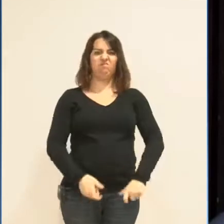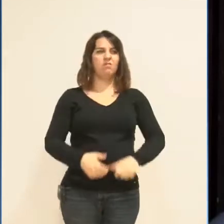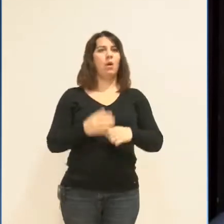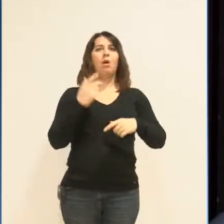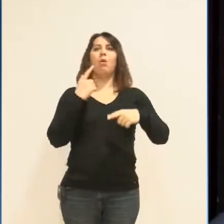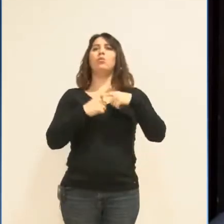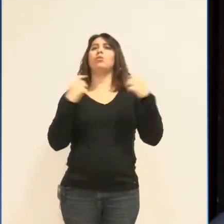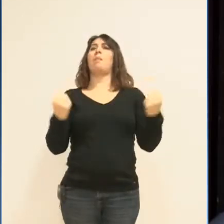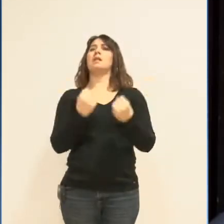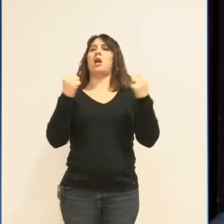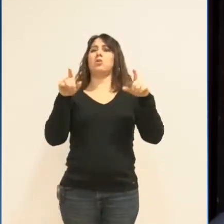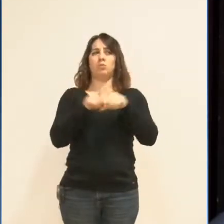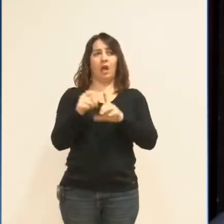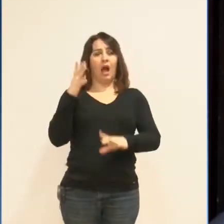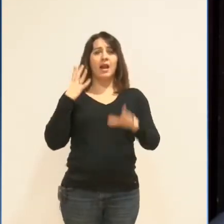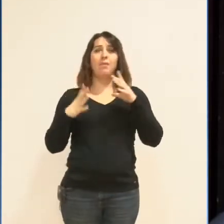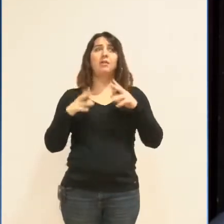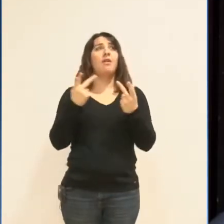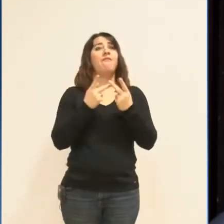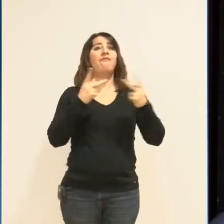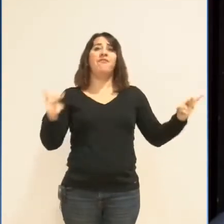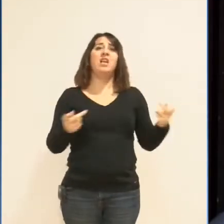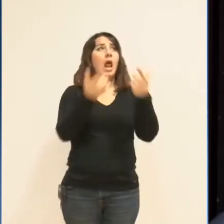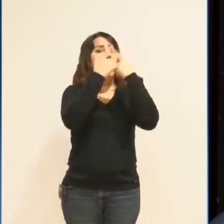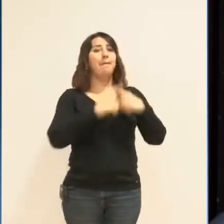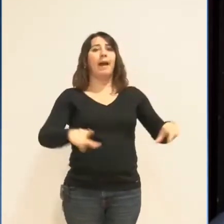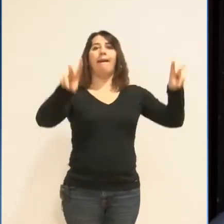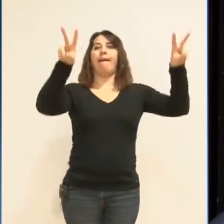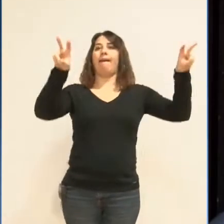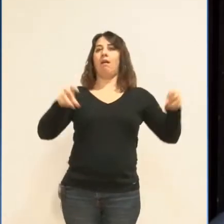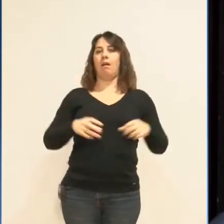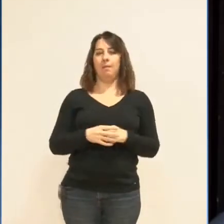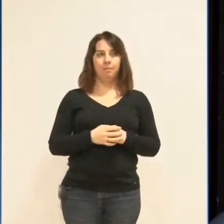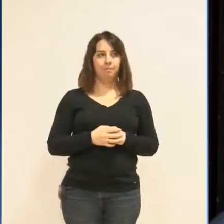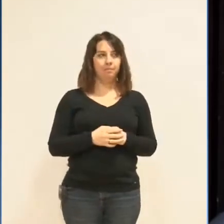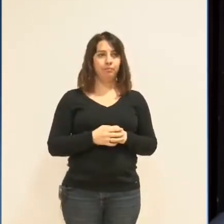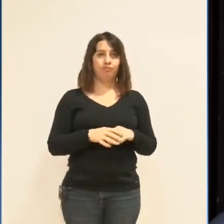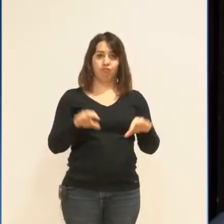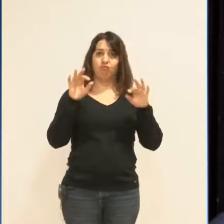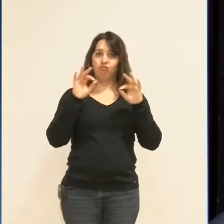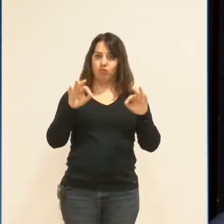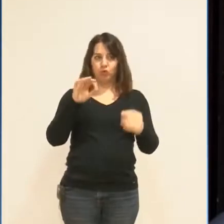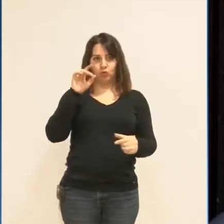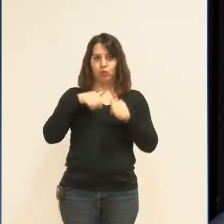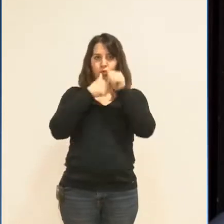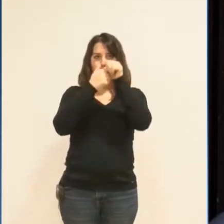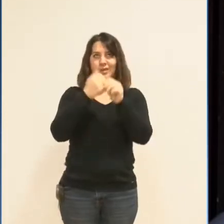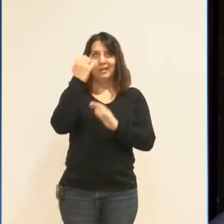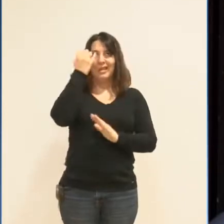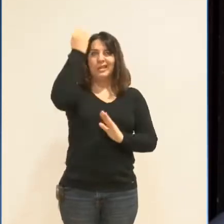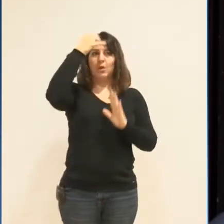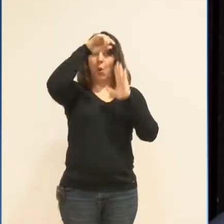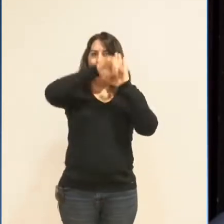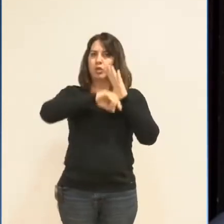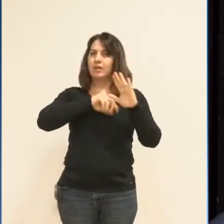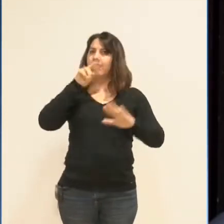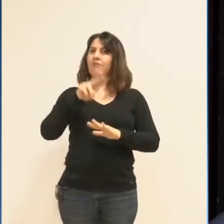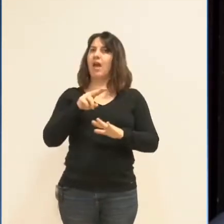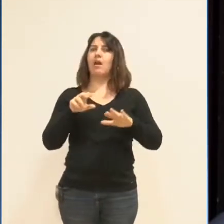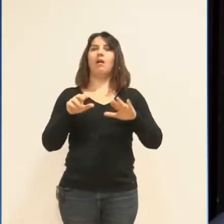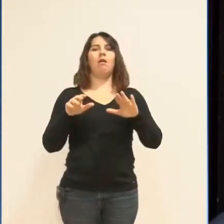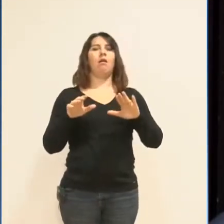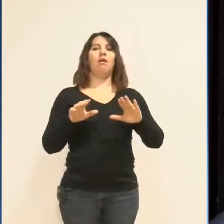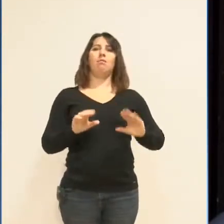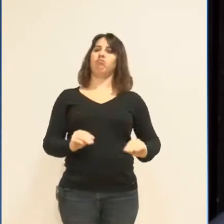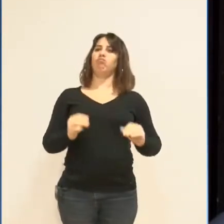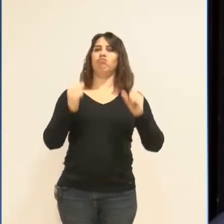de libérer la ville. Par son excès, cette décision relevait justement d'une posture idéologique. Posture d'autant plus regrettable qu'il